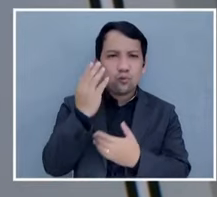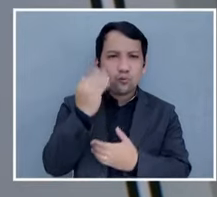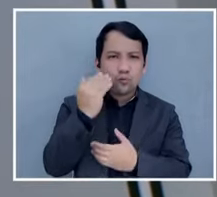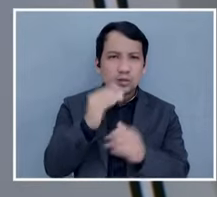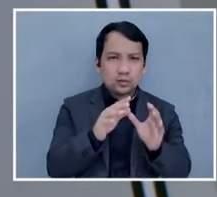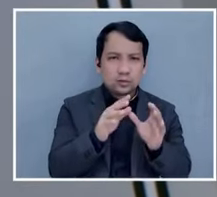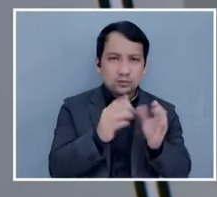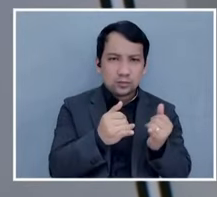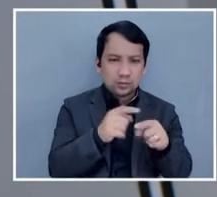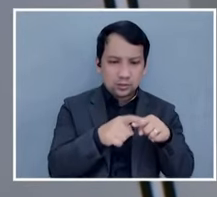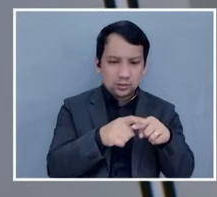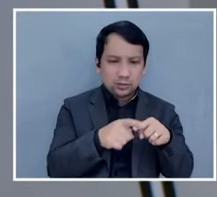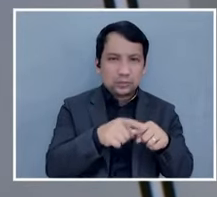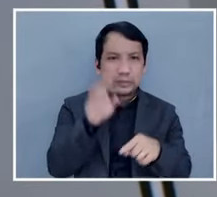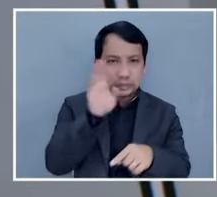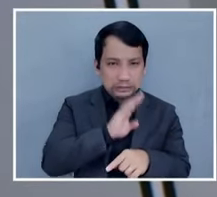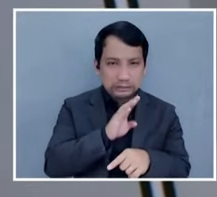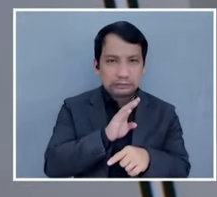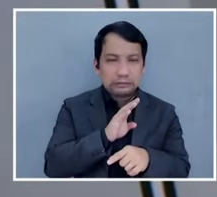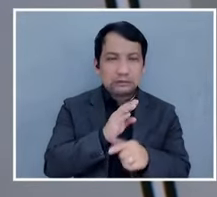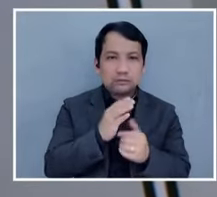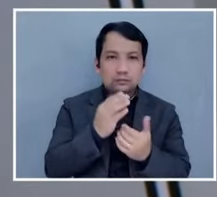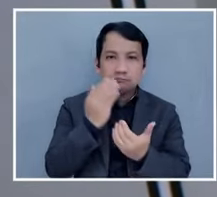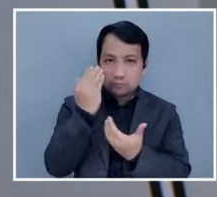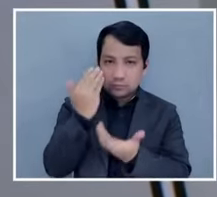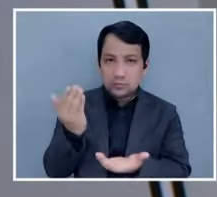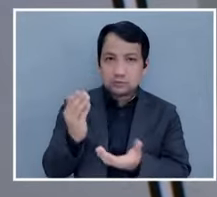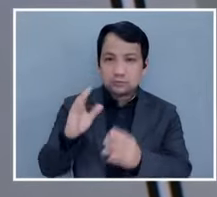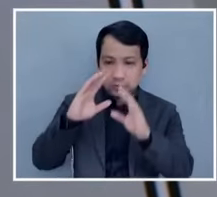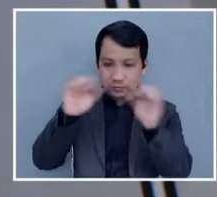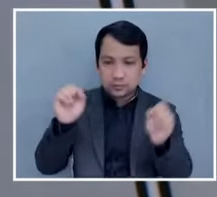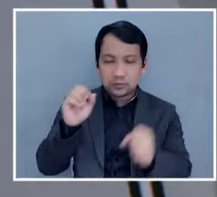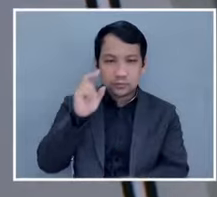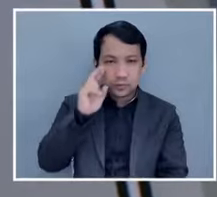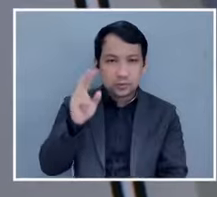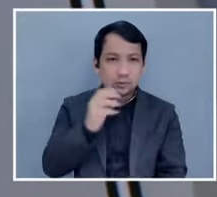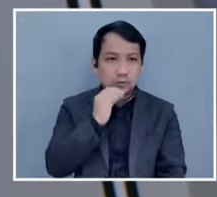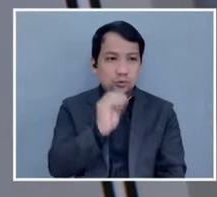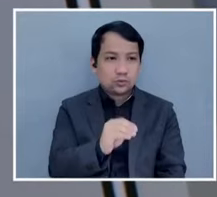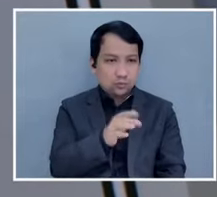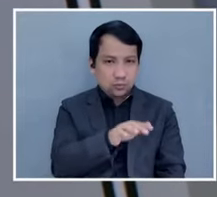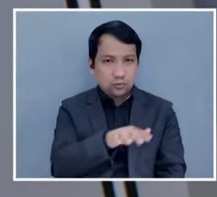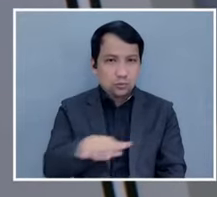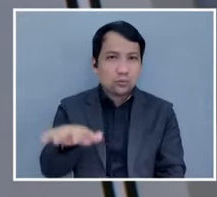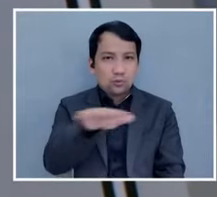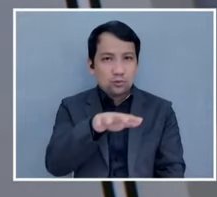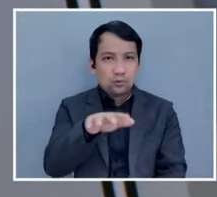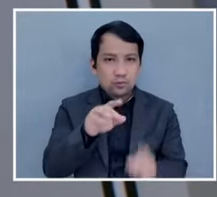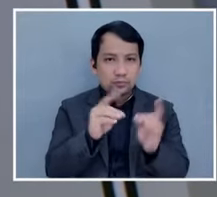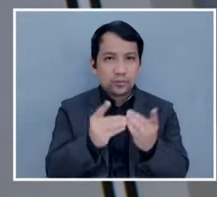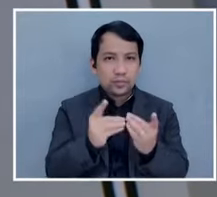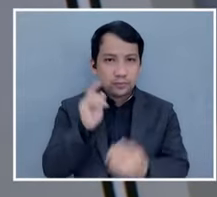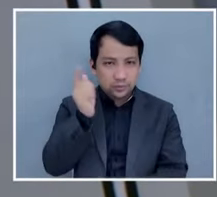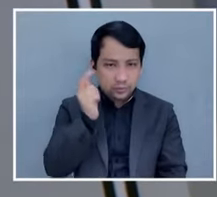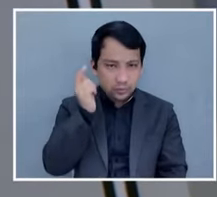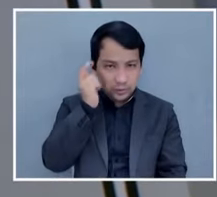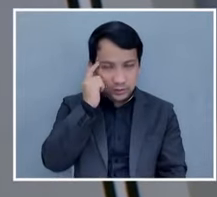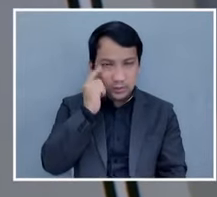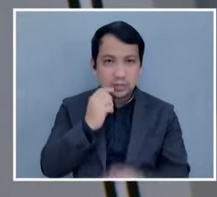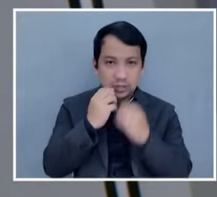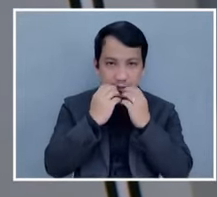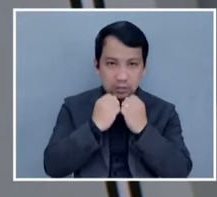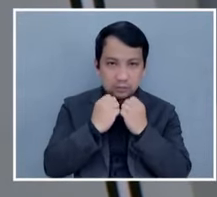ang pumalya, habang iniutos naman ng Pangulong Ferdinand Marcos Jr. sa lahat ng ahensya ng gobyerno na magtipid sa